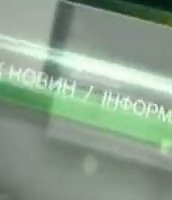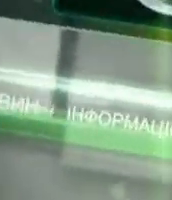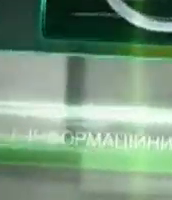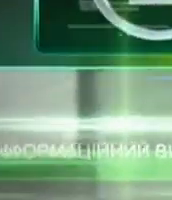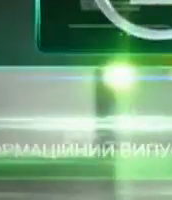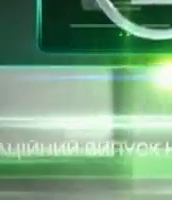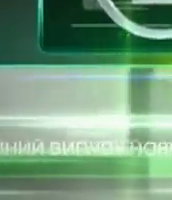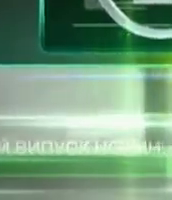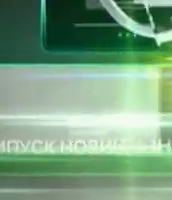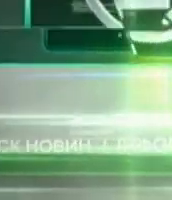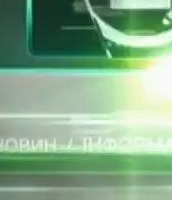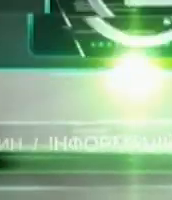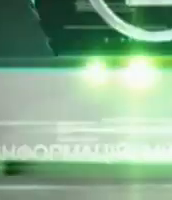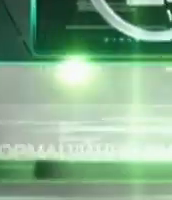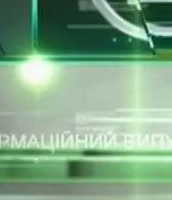Музика